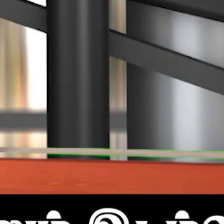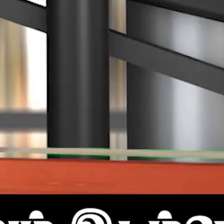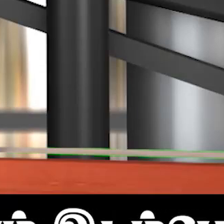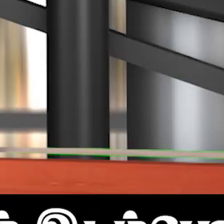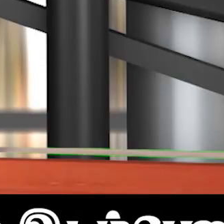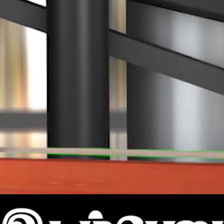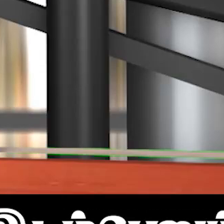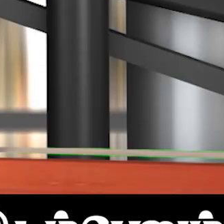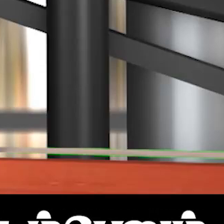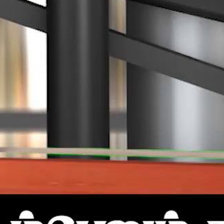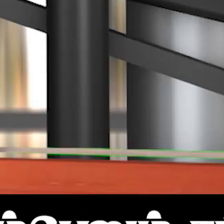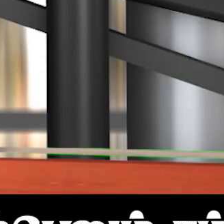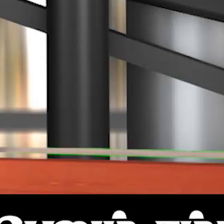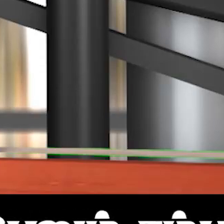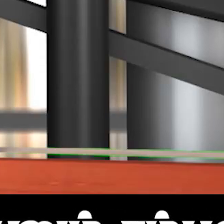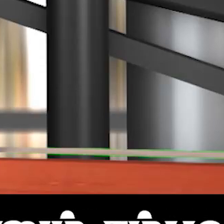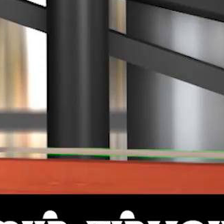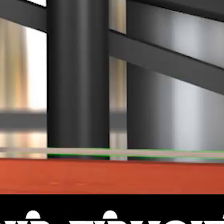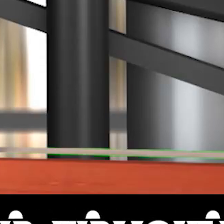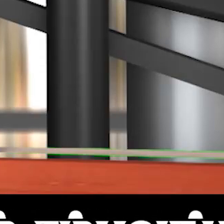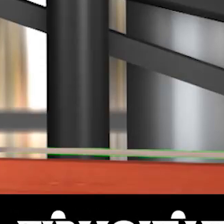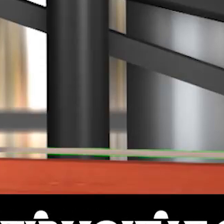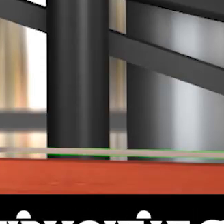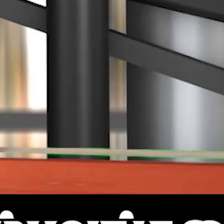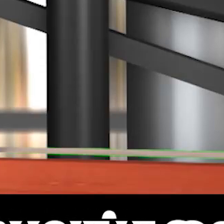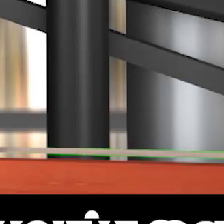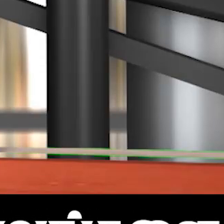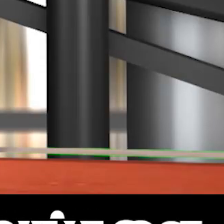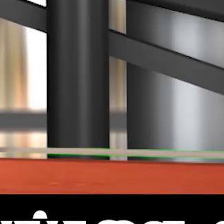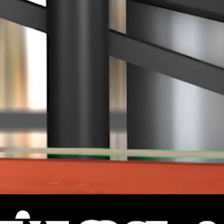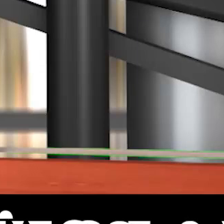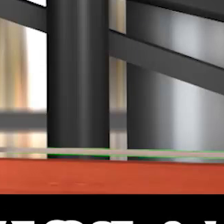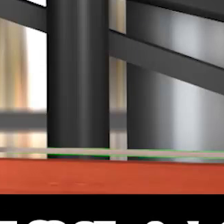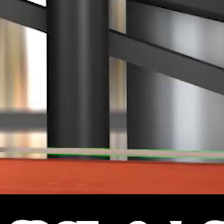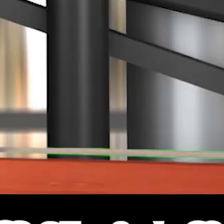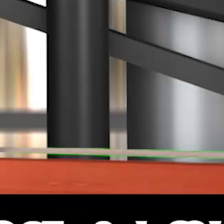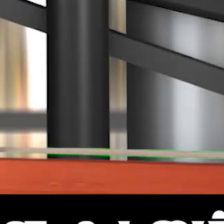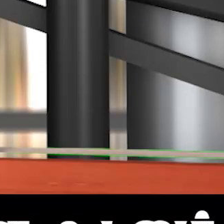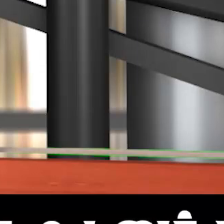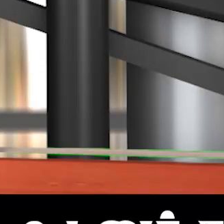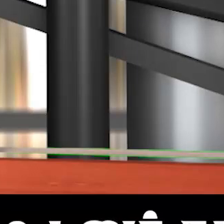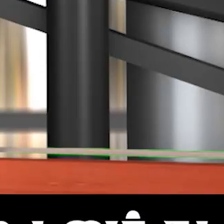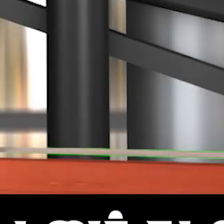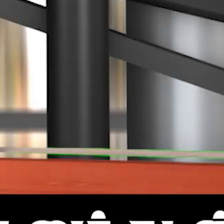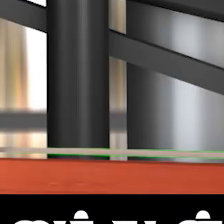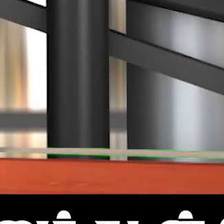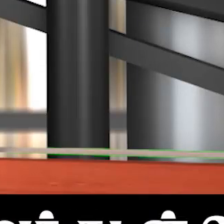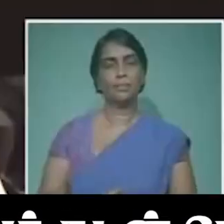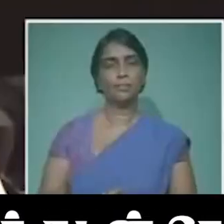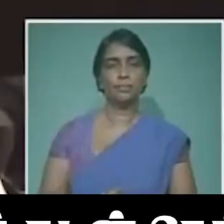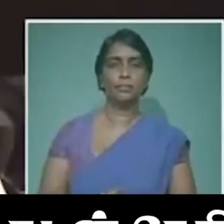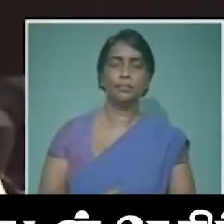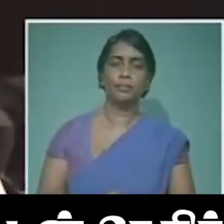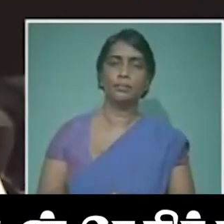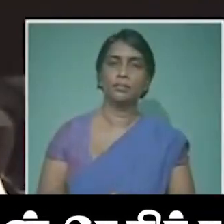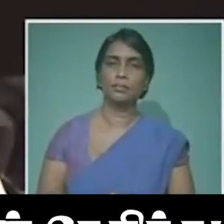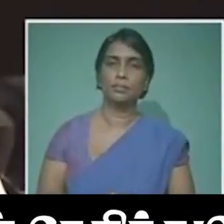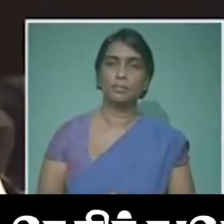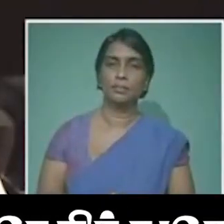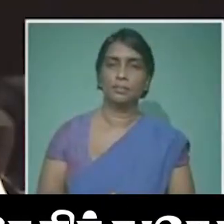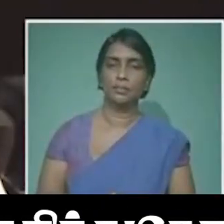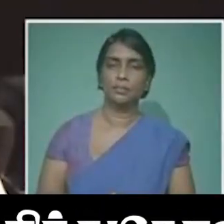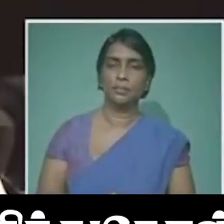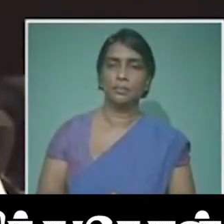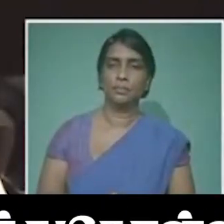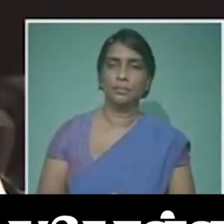போஷணை தொடர்பான விவாதத்தின் போது இது தொடர்பில் கருத்து தெரிவித்துள்ளார். இது தொடர்பில் அவர் மேலும் தெரிவிக்கையில், தென்பகுதியில் உள்ளவர்களை